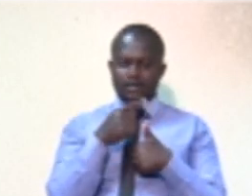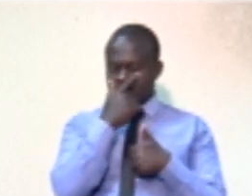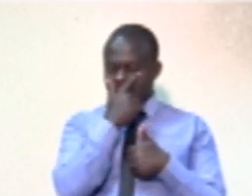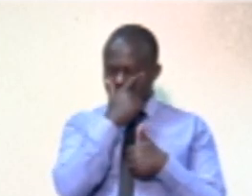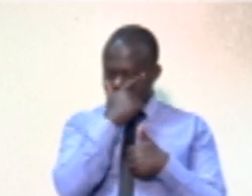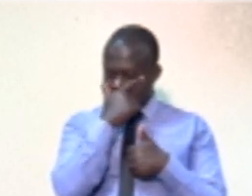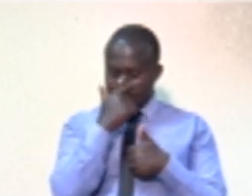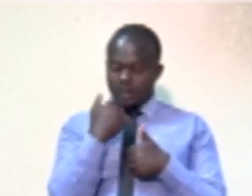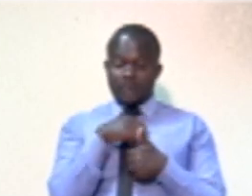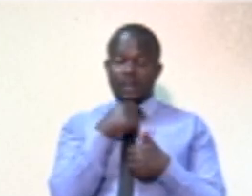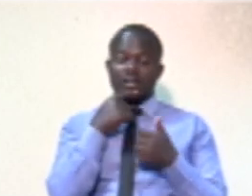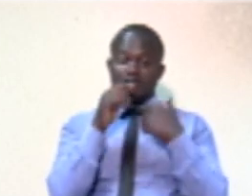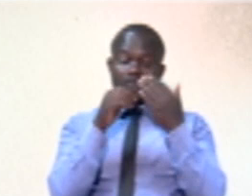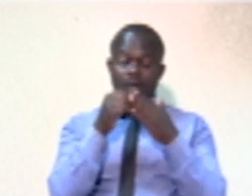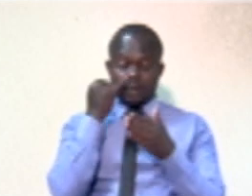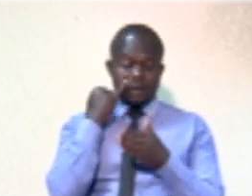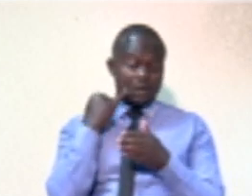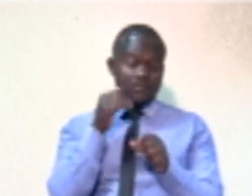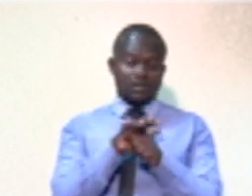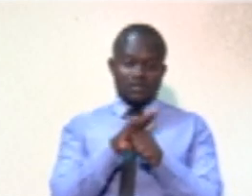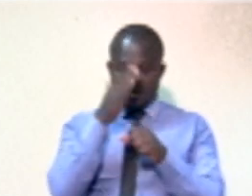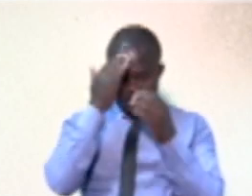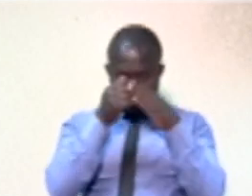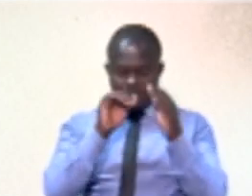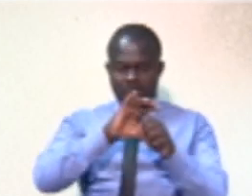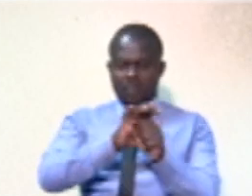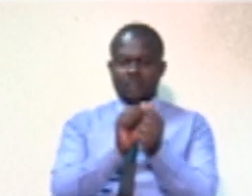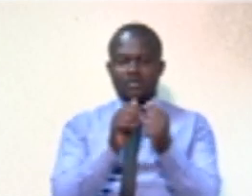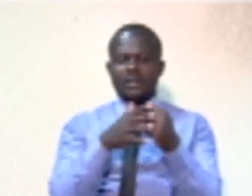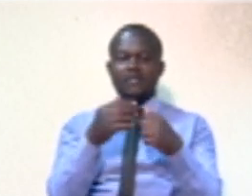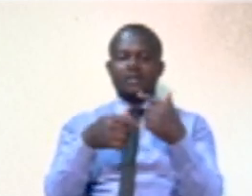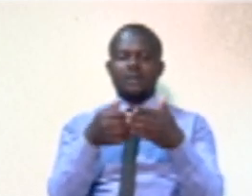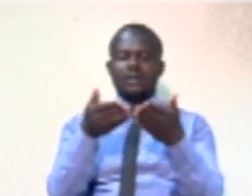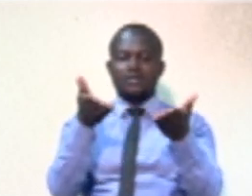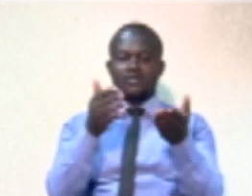ngira ngo navuga yuko bigikomeye biracyakomeye kuko COVID-19 iracyahari.